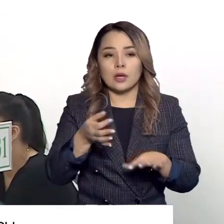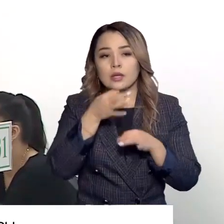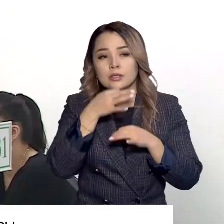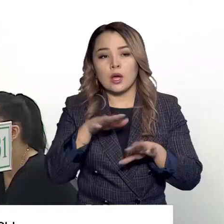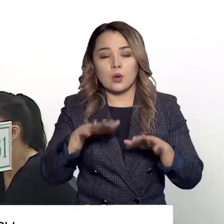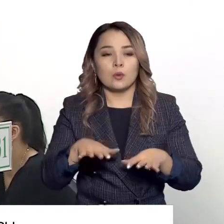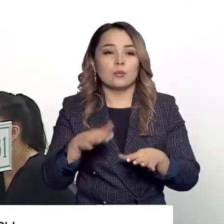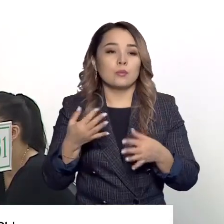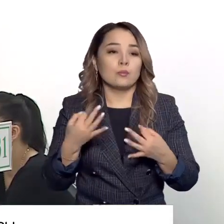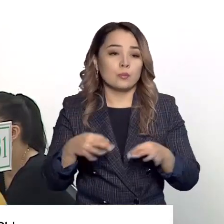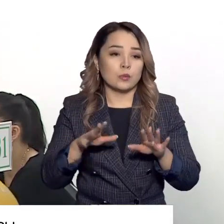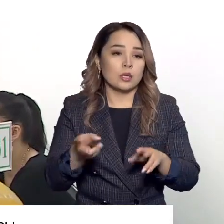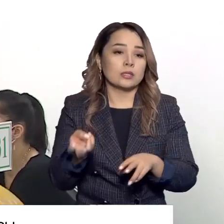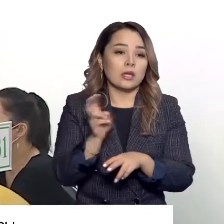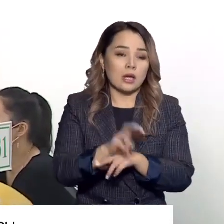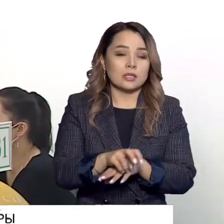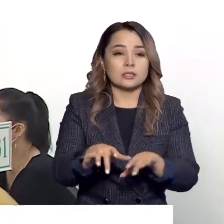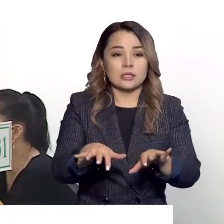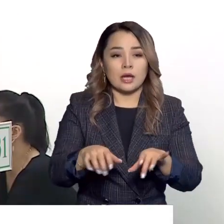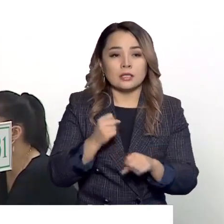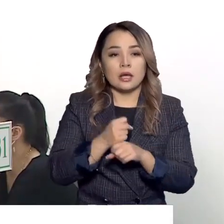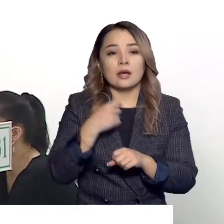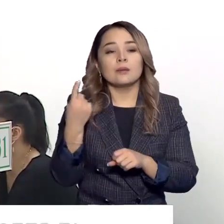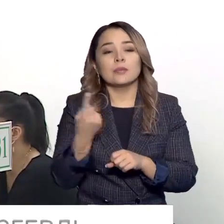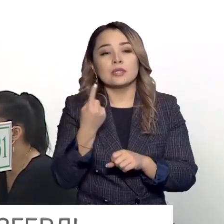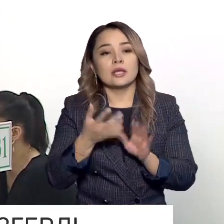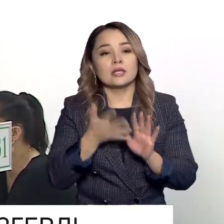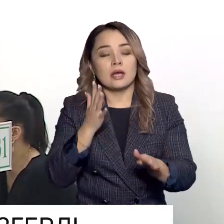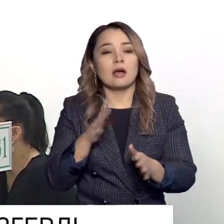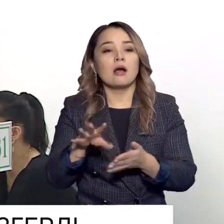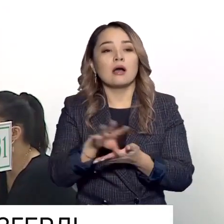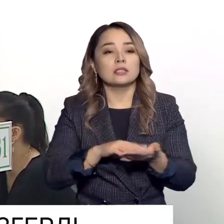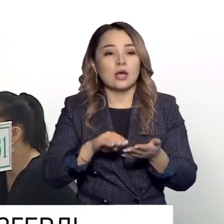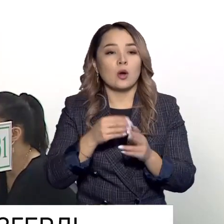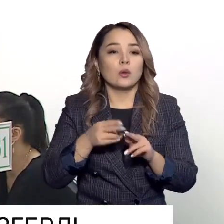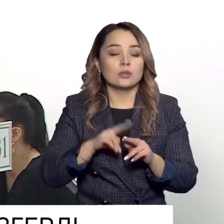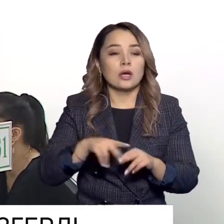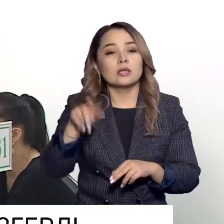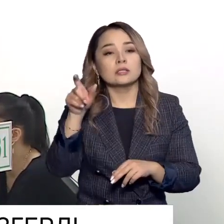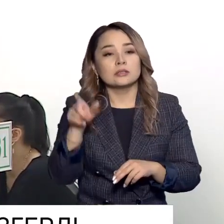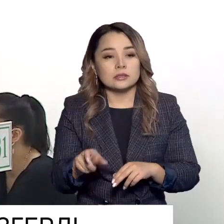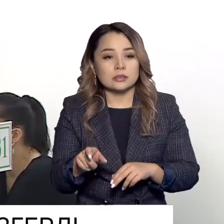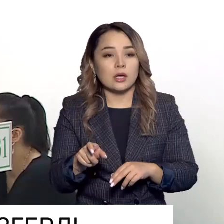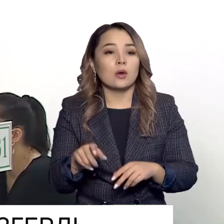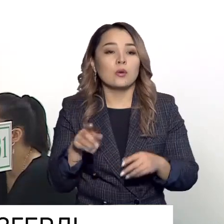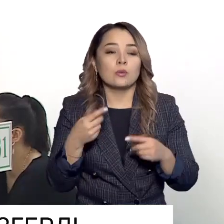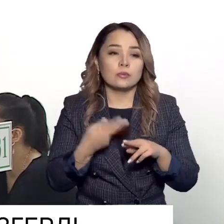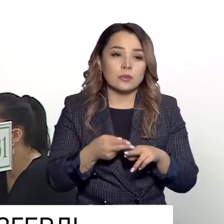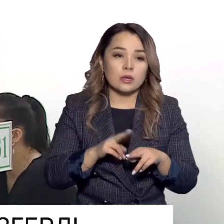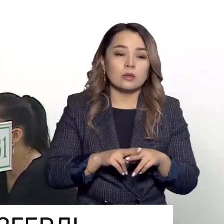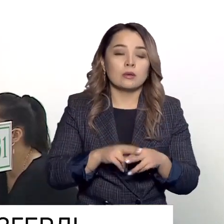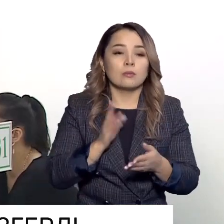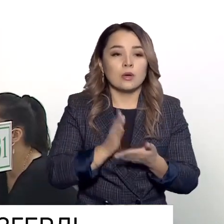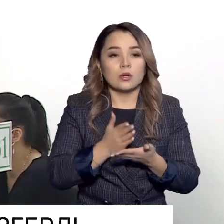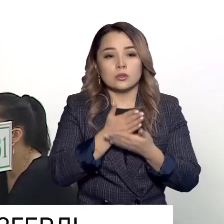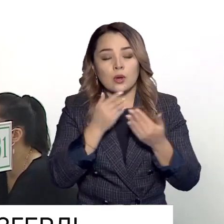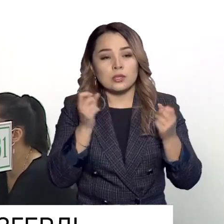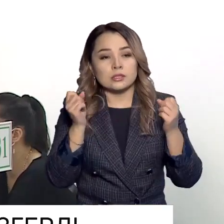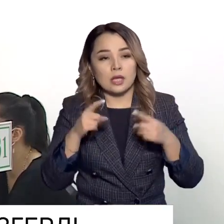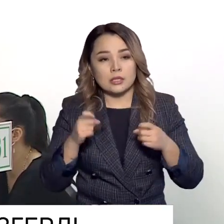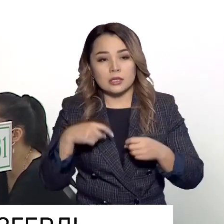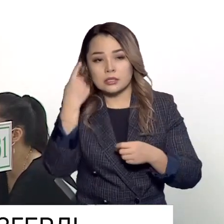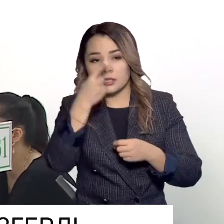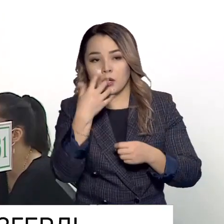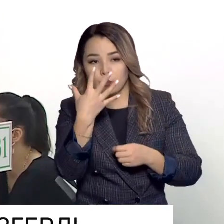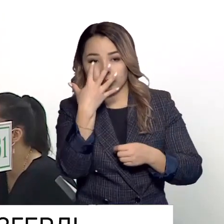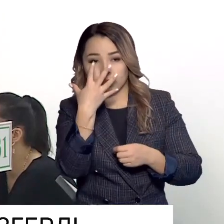отырады бос орында. Ол бос орында бірінші кезекте қайтадан сол кісі ме, ол кісі емес пе, тағы да бір сәйкестендіру өтеді.